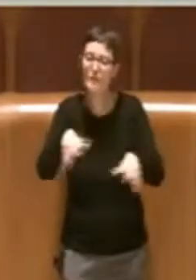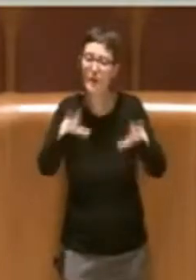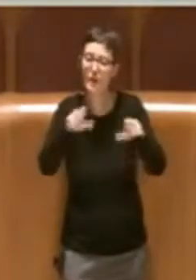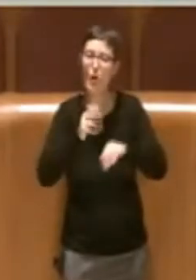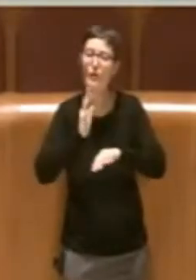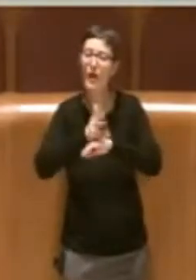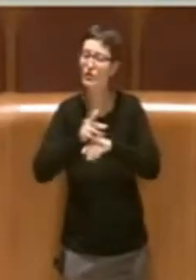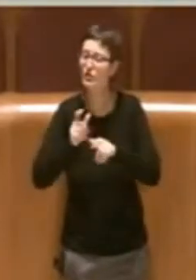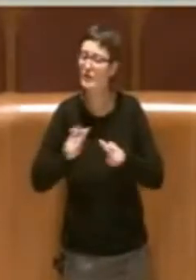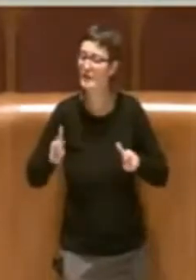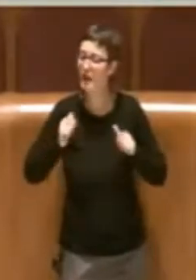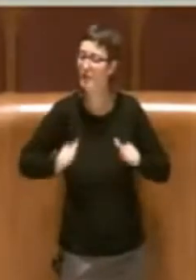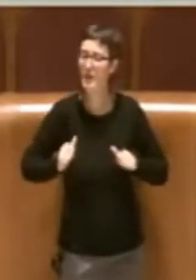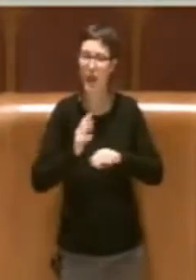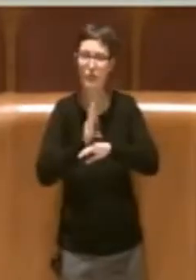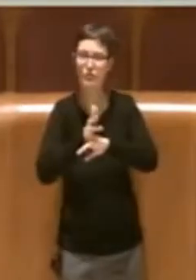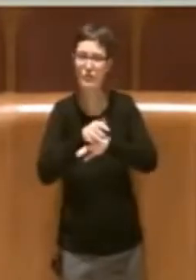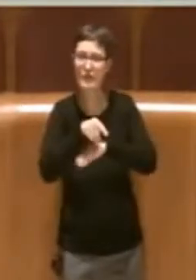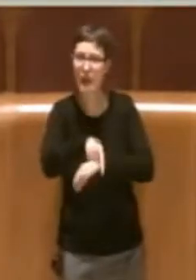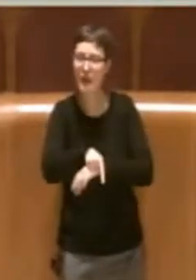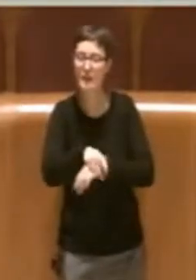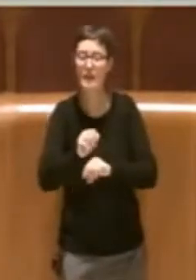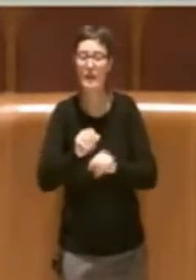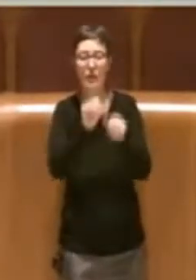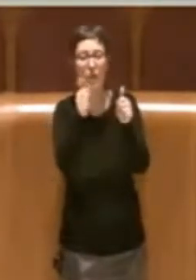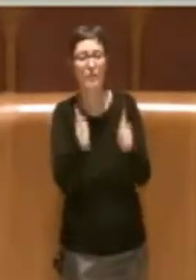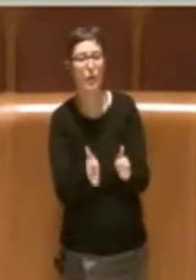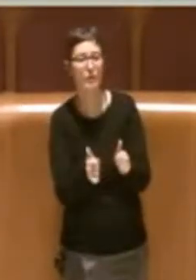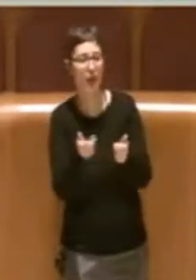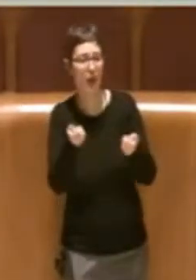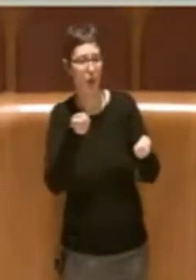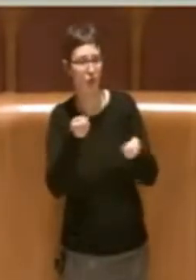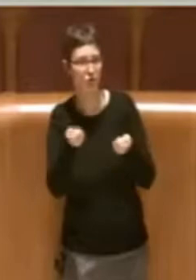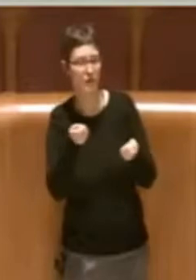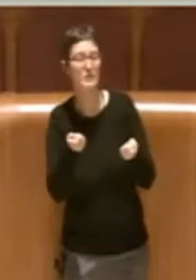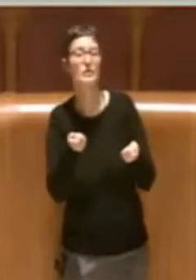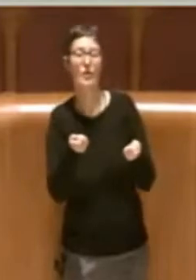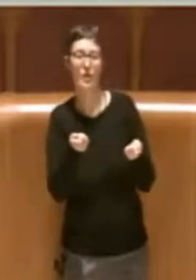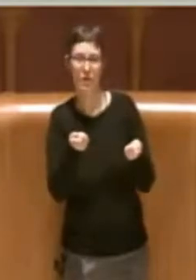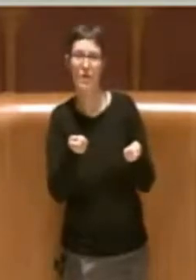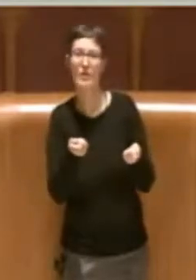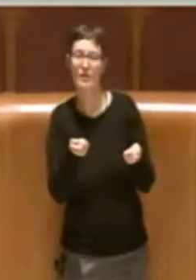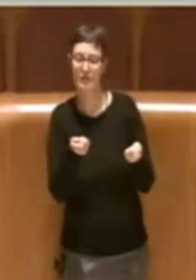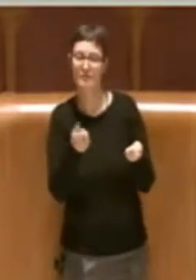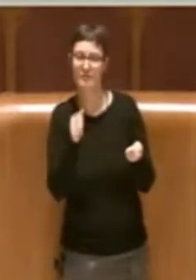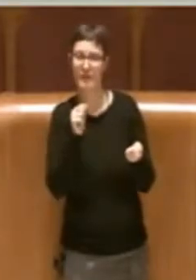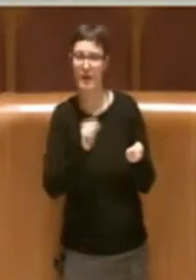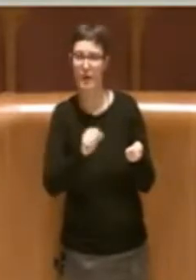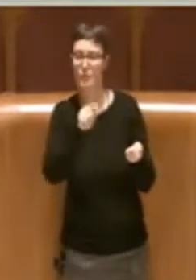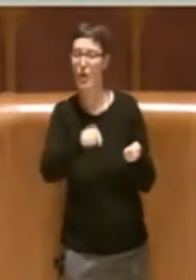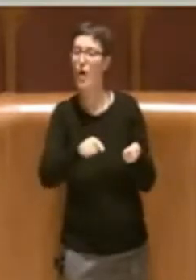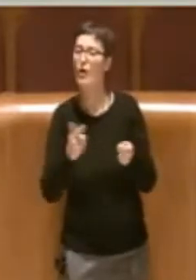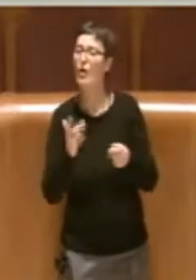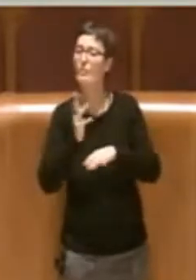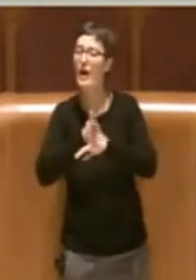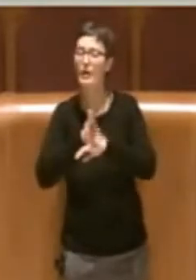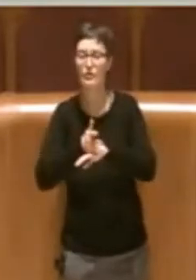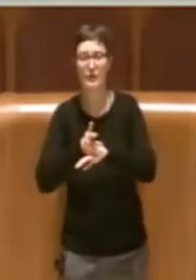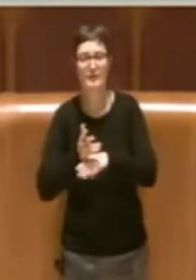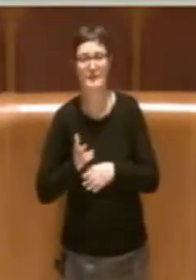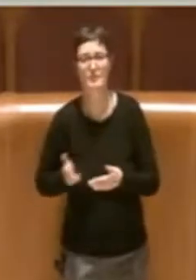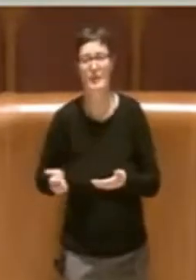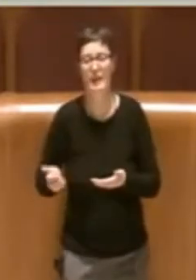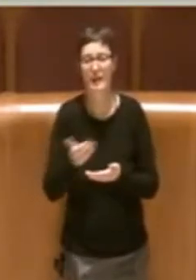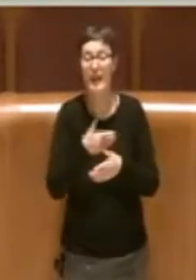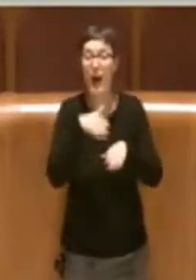alla cittadinanza, costituendo un modello di gestione che garantisca proprio la più ampia fruizione possibile da parte